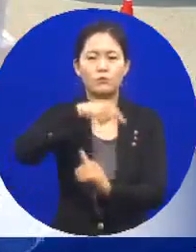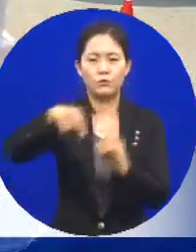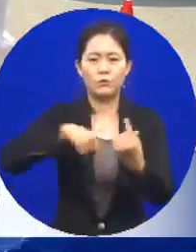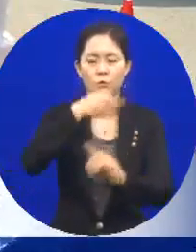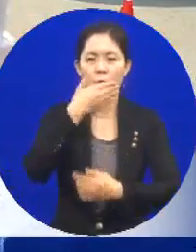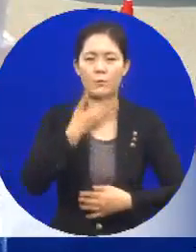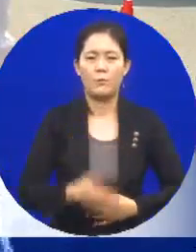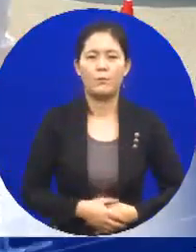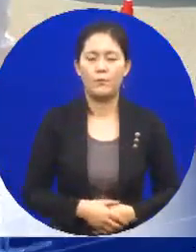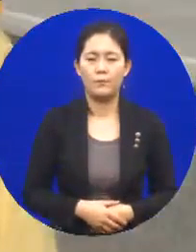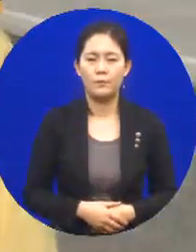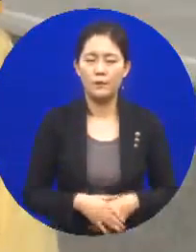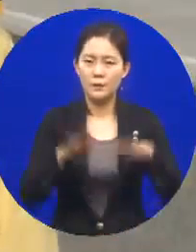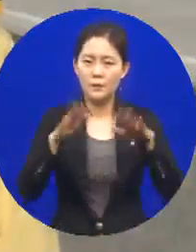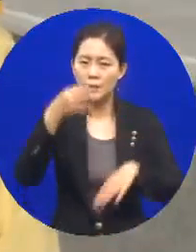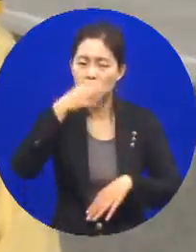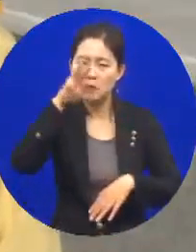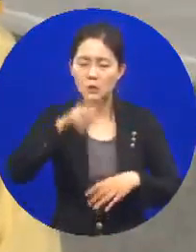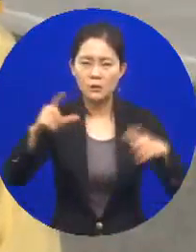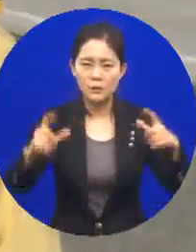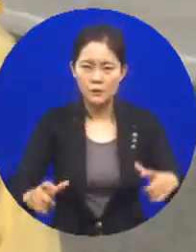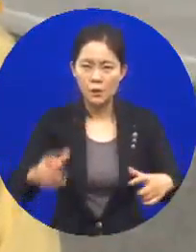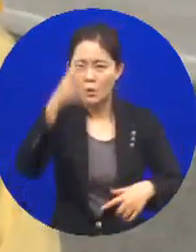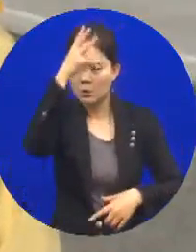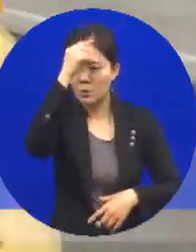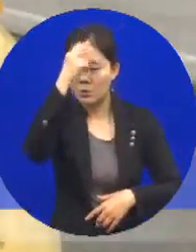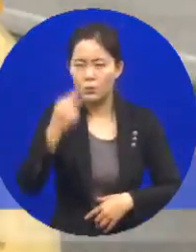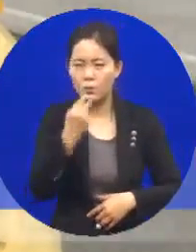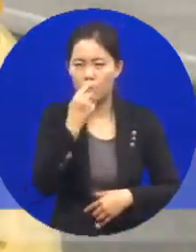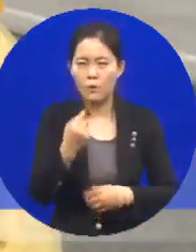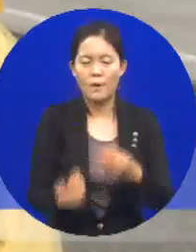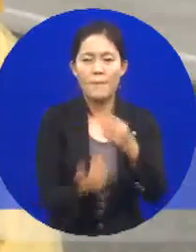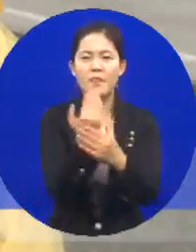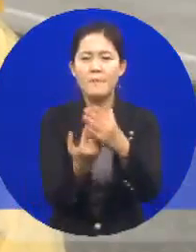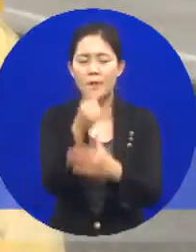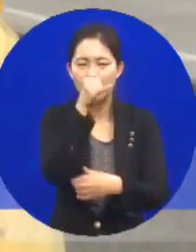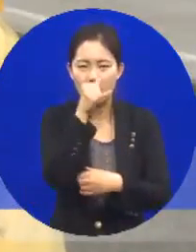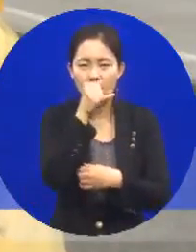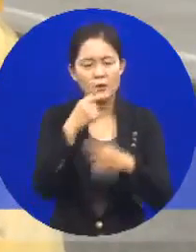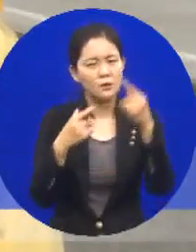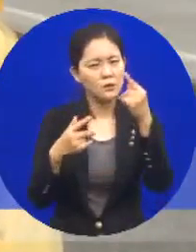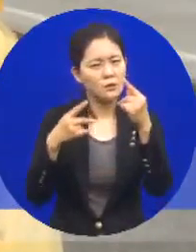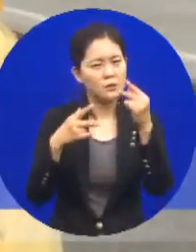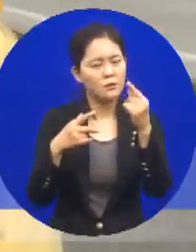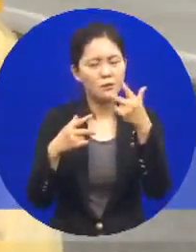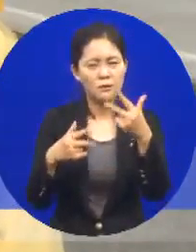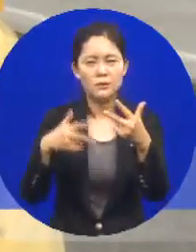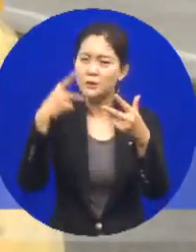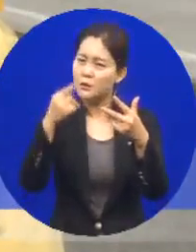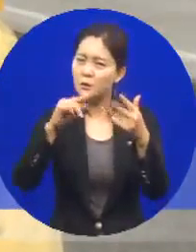등 긴급 대책에 들어갔습니다. 예, 이천 지역에 조류독감이 발생했다고 합니다. 여기서 한 7km 정도